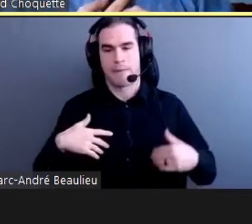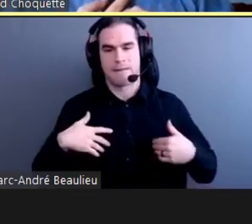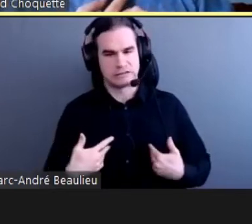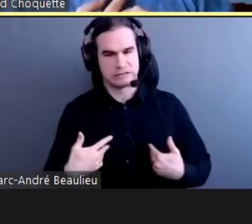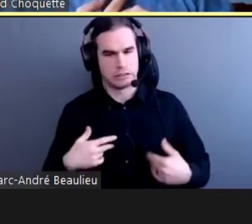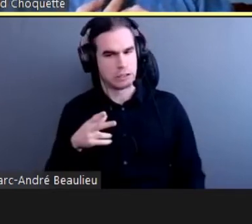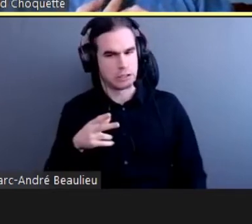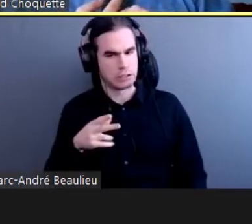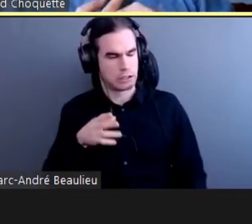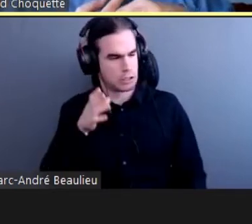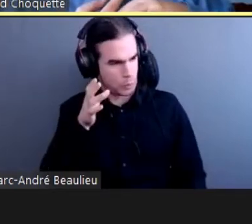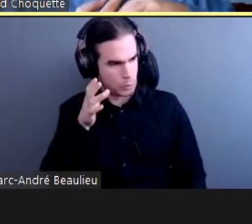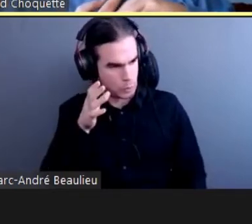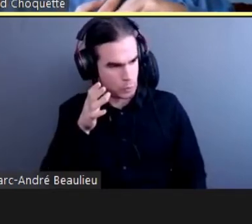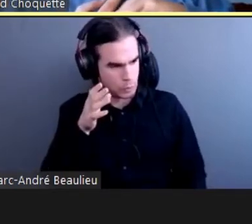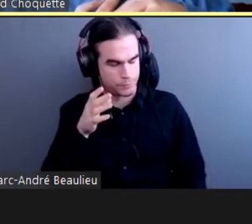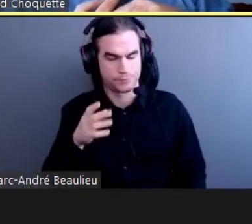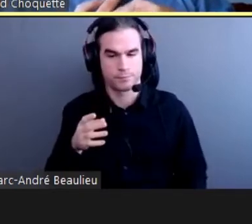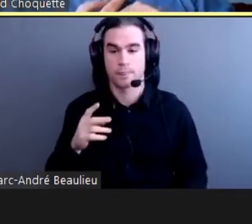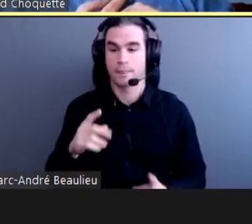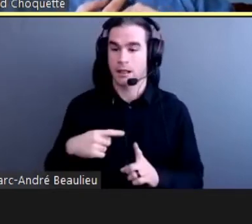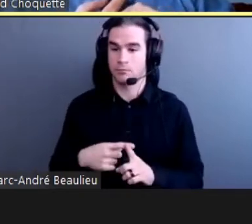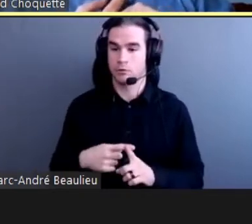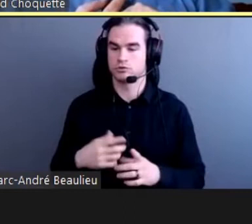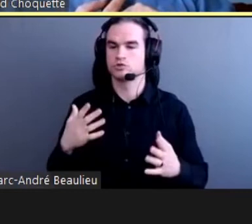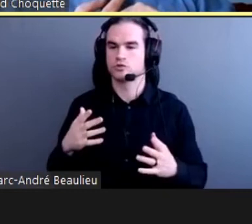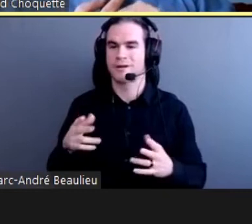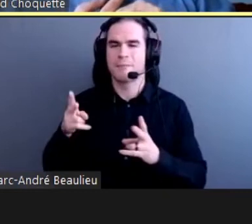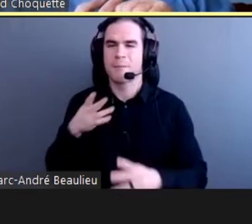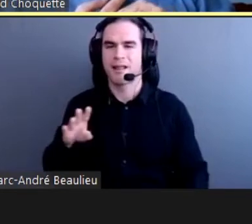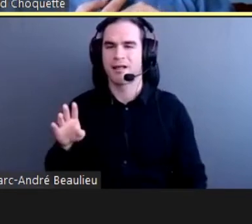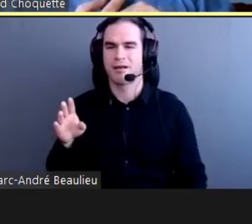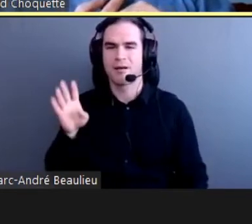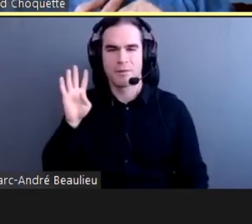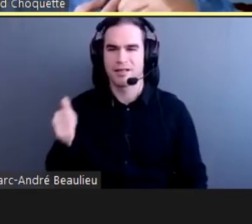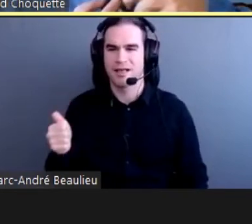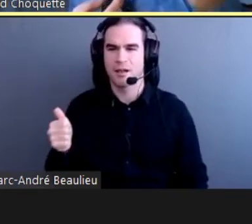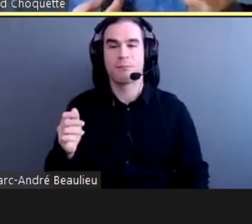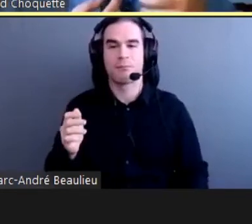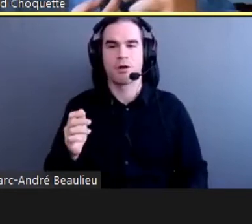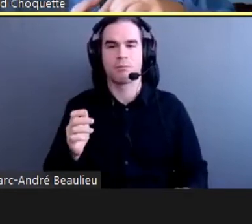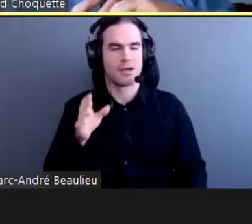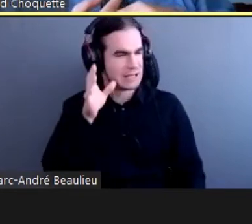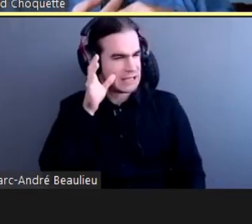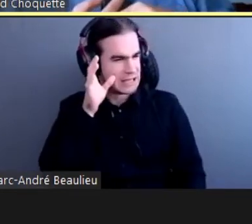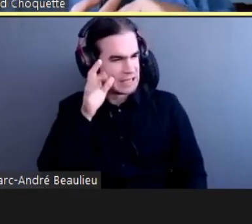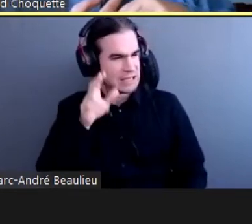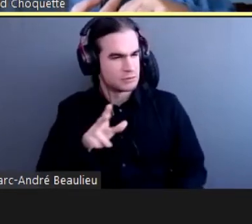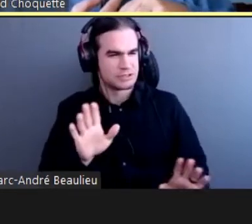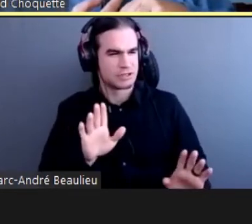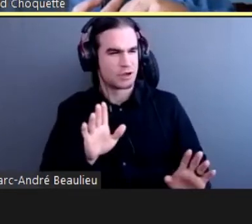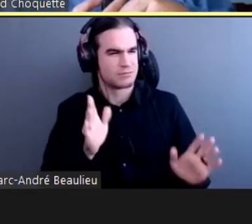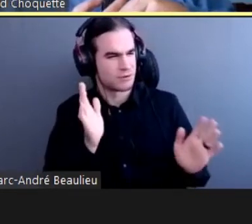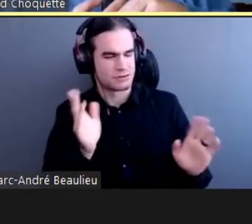une personne malentendante va avoir une tendance à se retirer des conversations parce que ce n'est pas évident